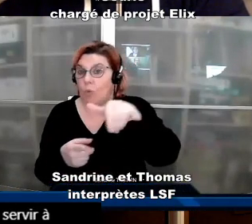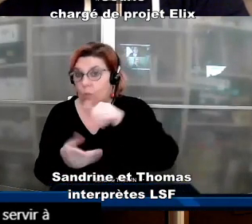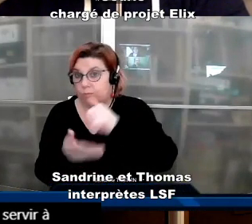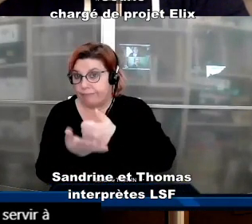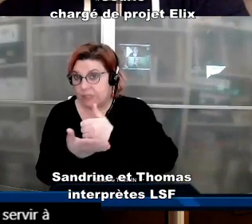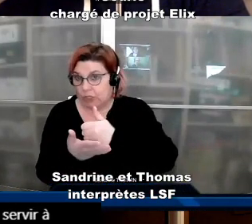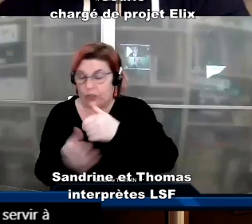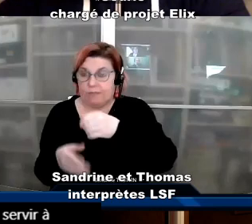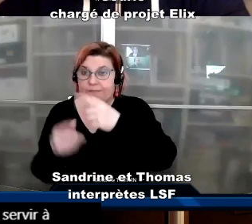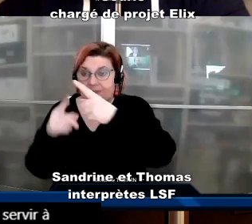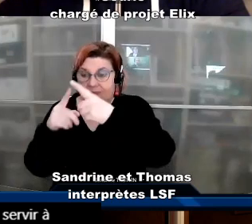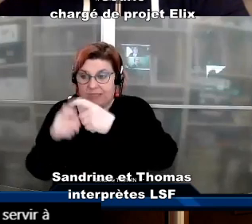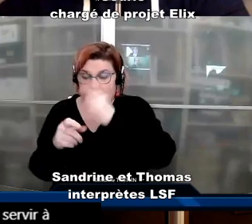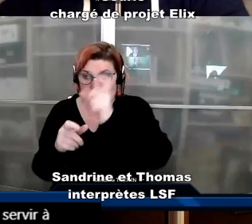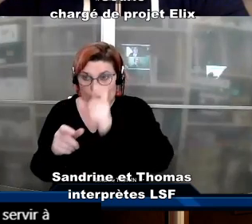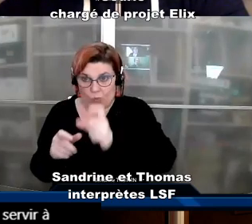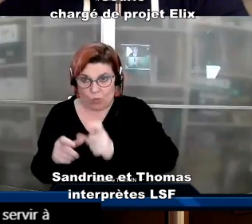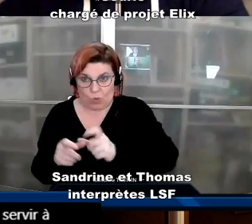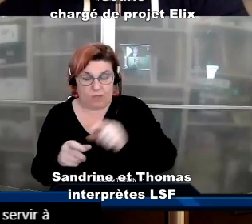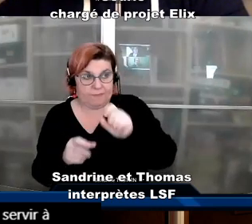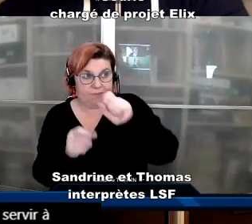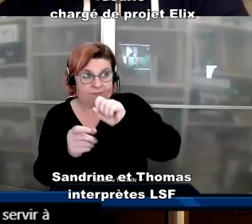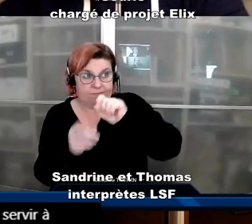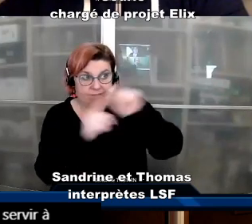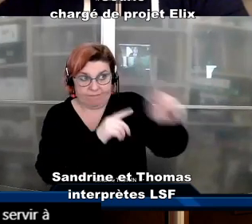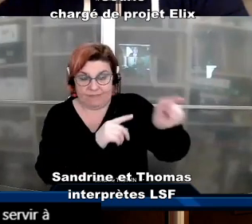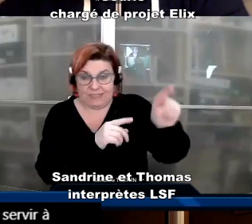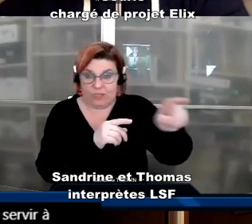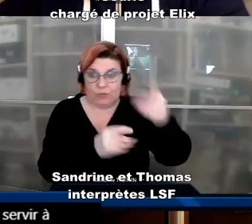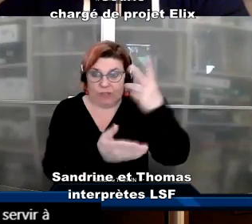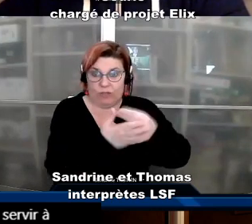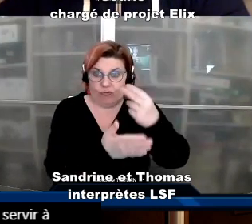et lui pourra les enregistrer à distance.